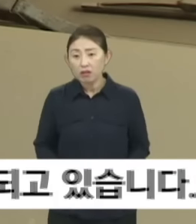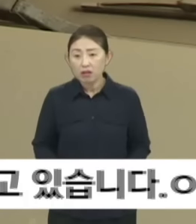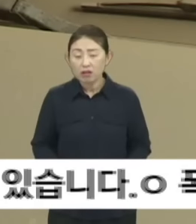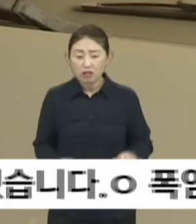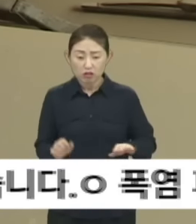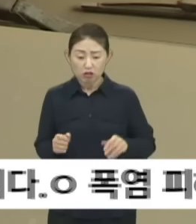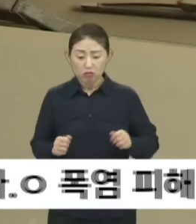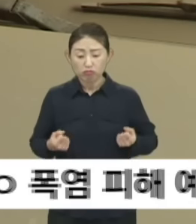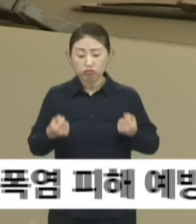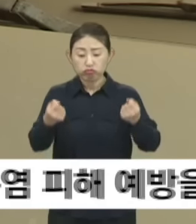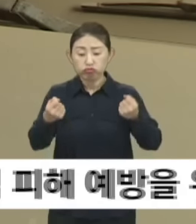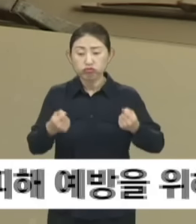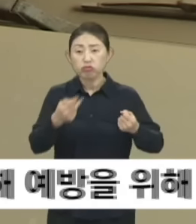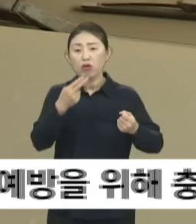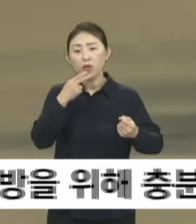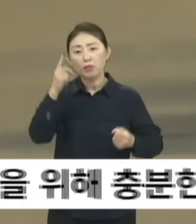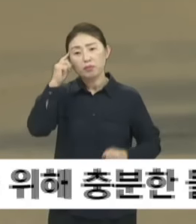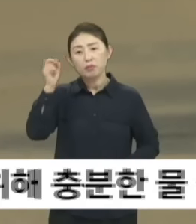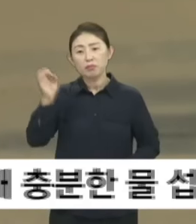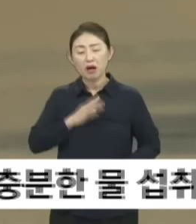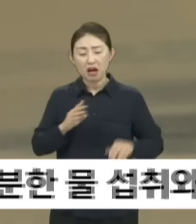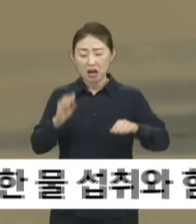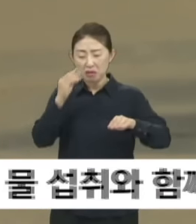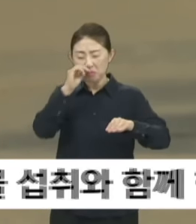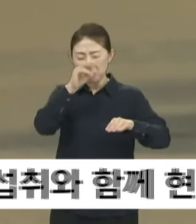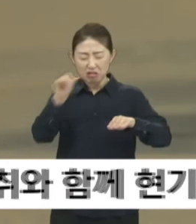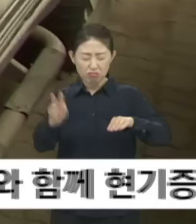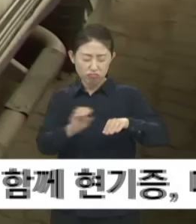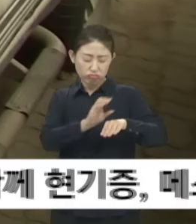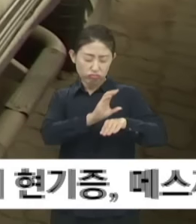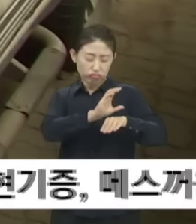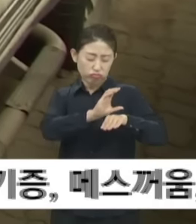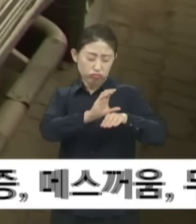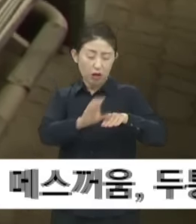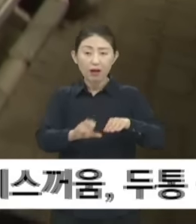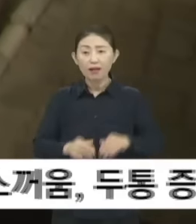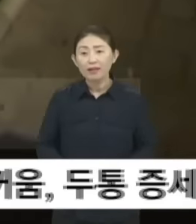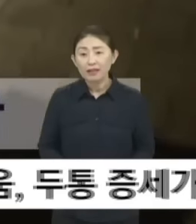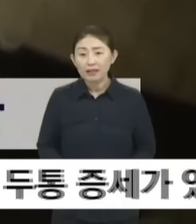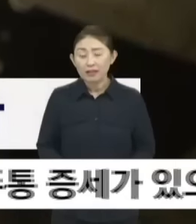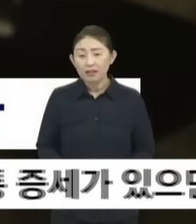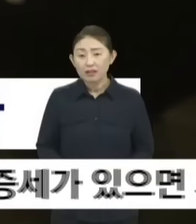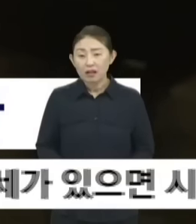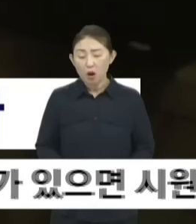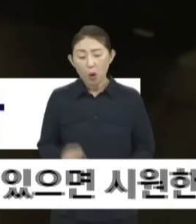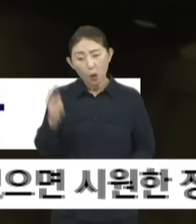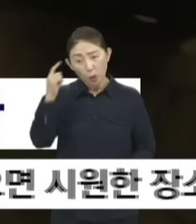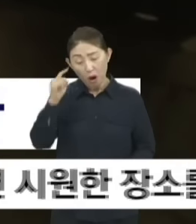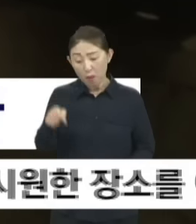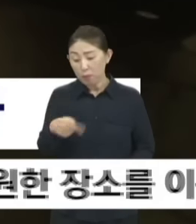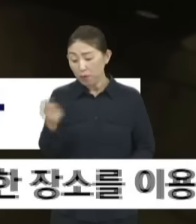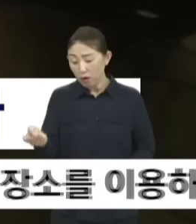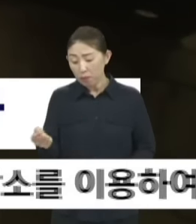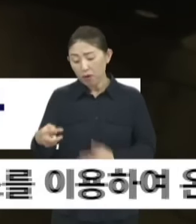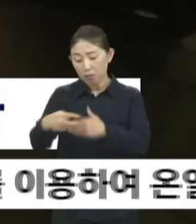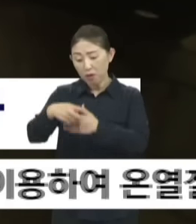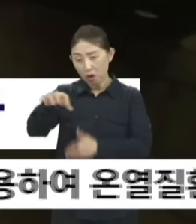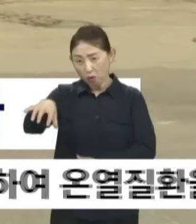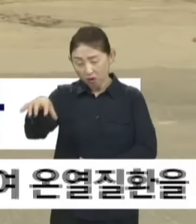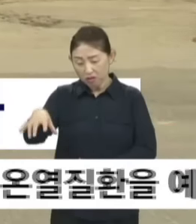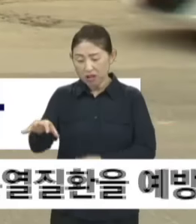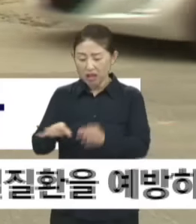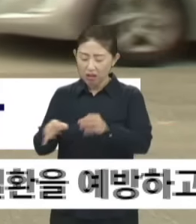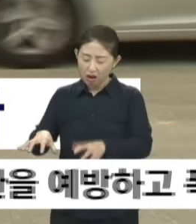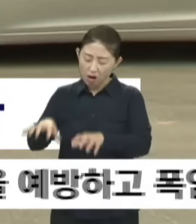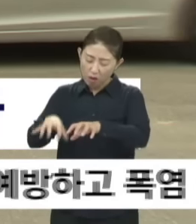않아 이렇게 먼지가 수북히 쌓여 있습니다. 주차장 바로 옆에 병원과 상가가 몰려 있어 차를 대려는